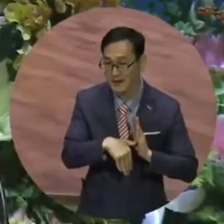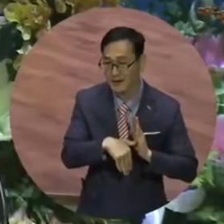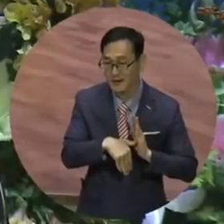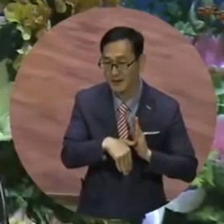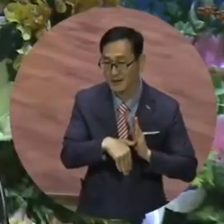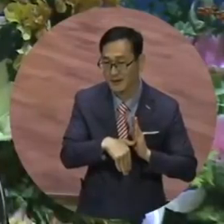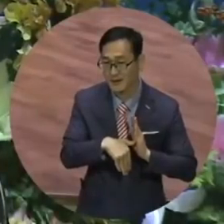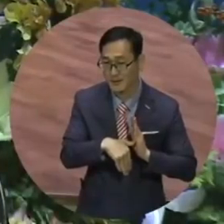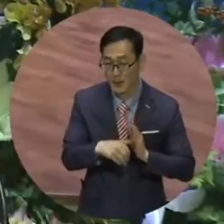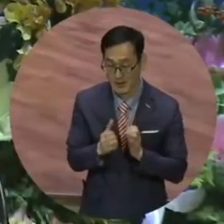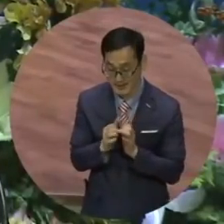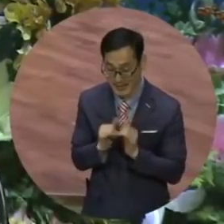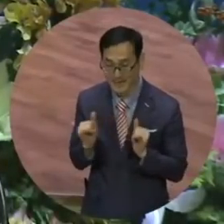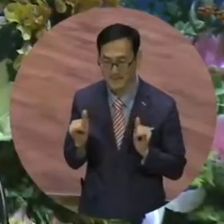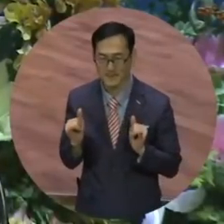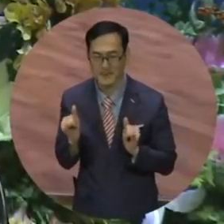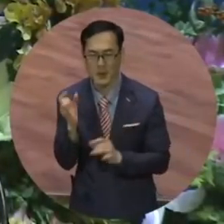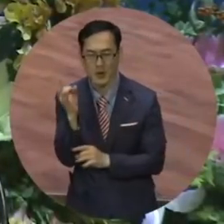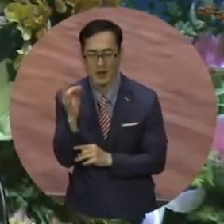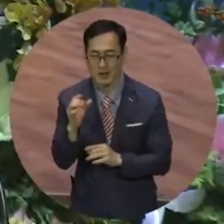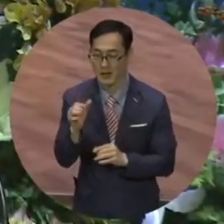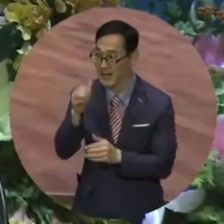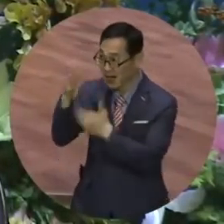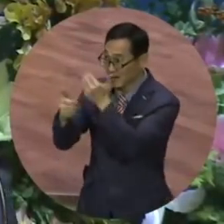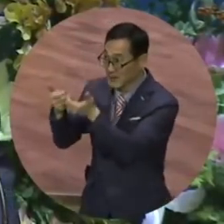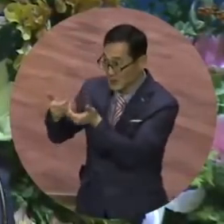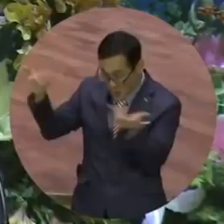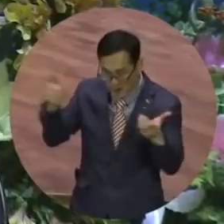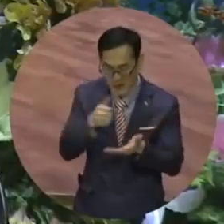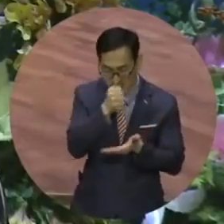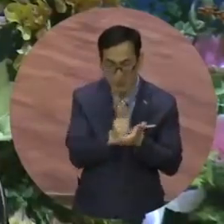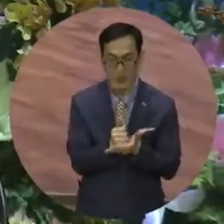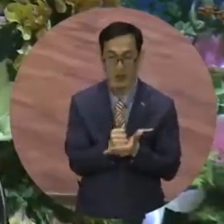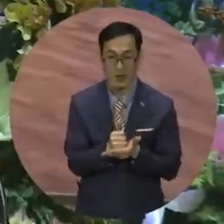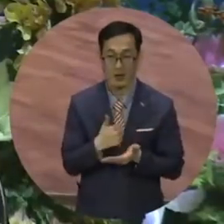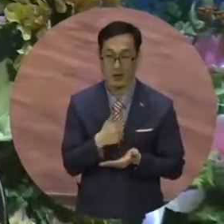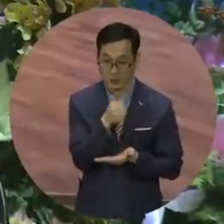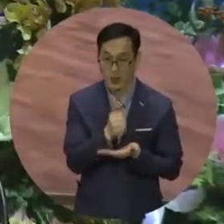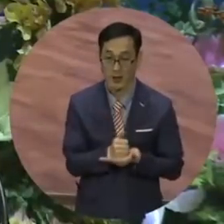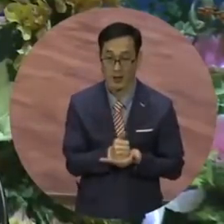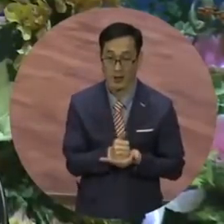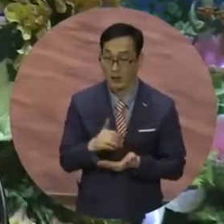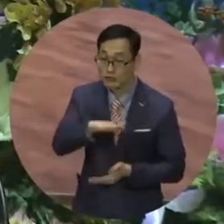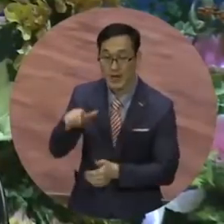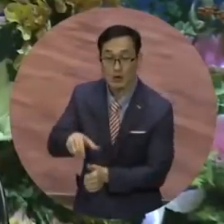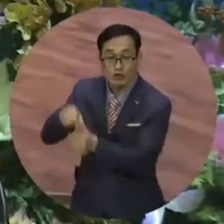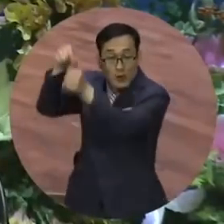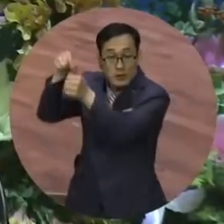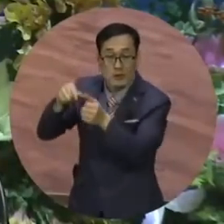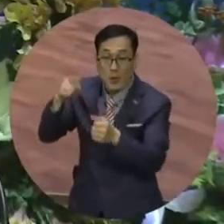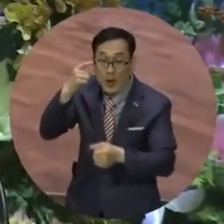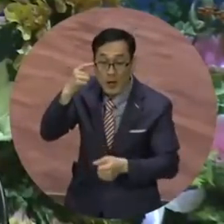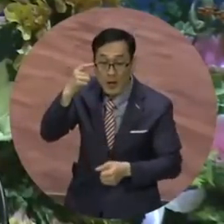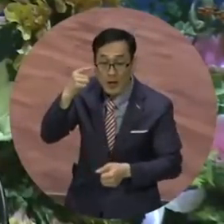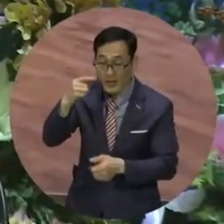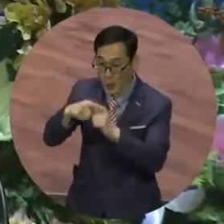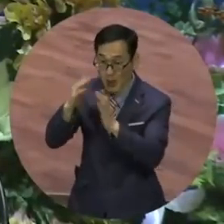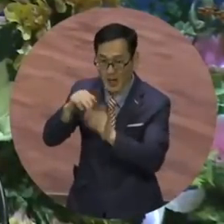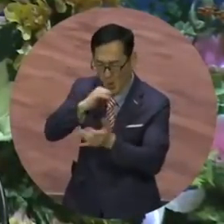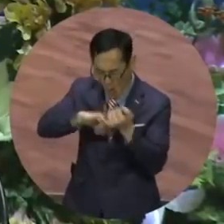자, 인간의 상태가 죄인되었다. 우리가 구원받아야 될 이유가 뭐냐? 교회에 나와야 될 이유가